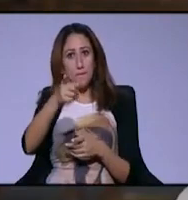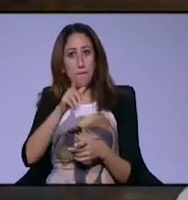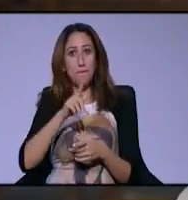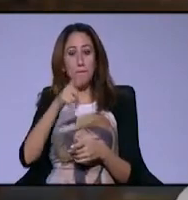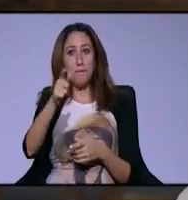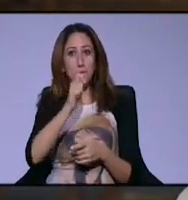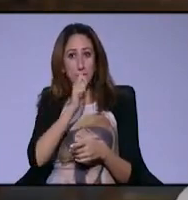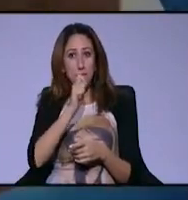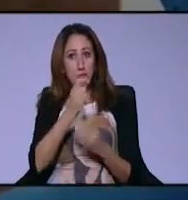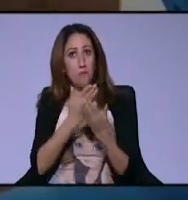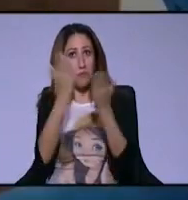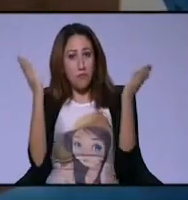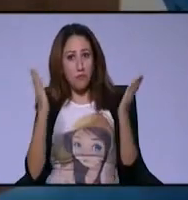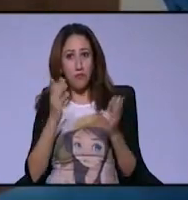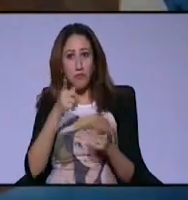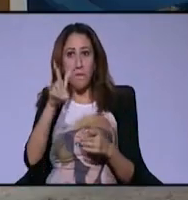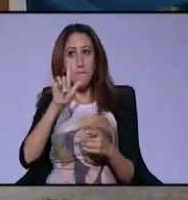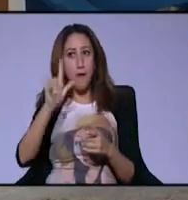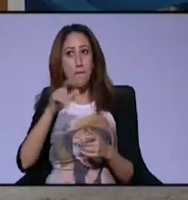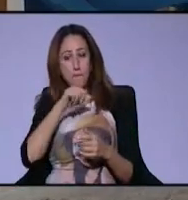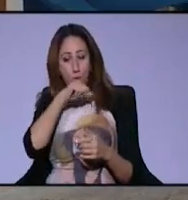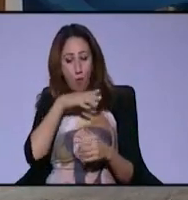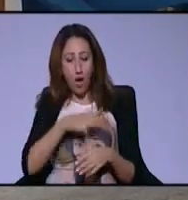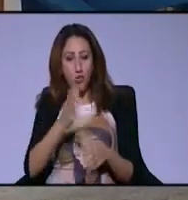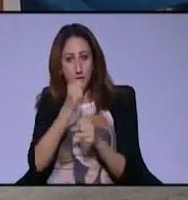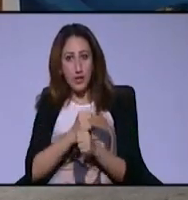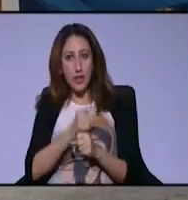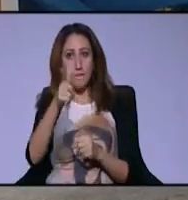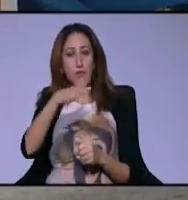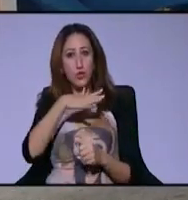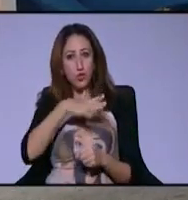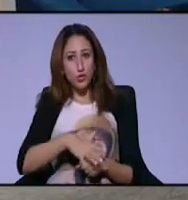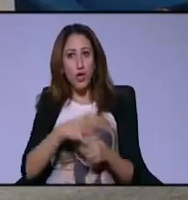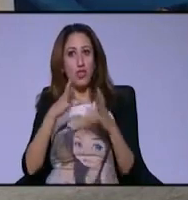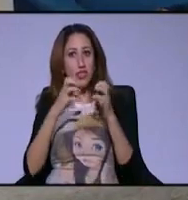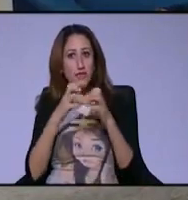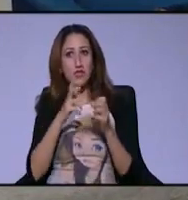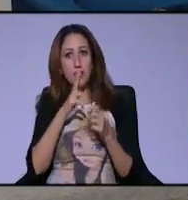تعرضه للناس، زي ما فضلته بيدعموا بأنه ينقحوا